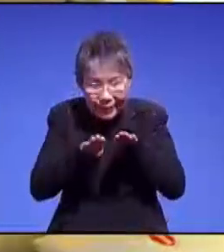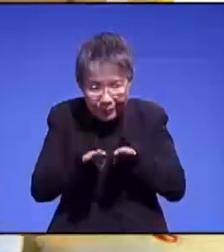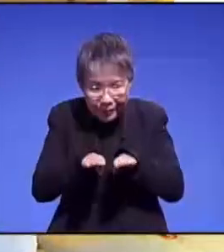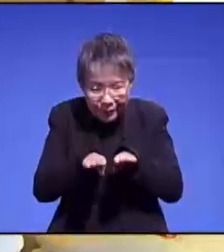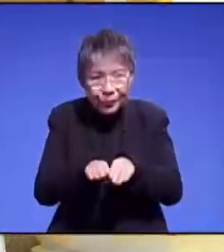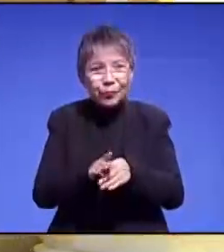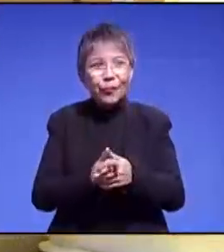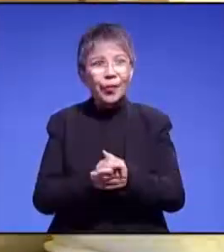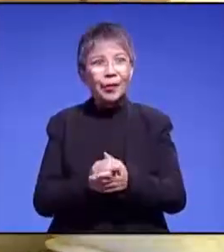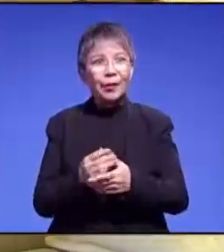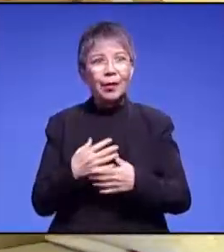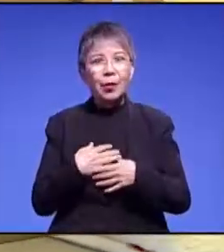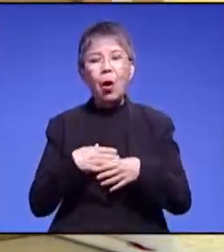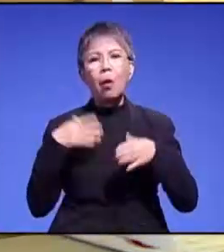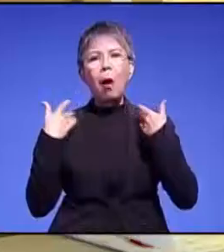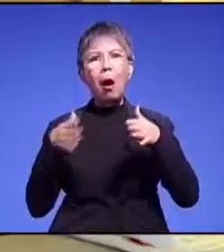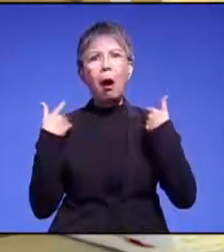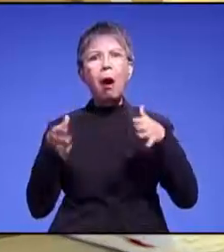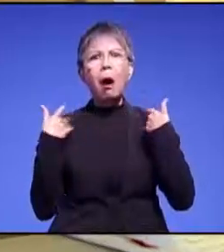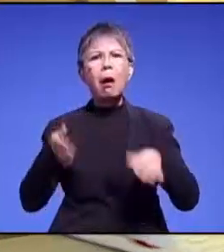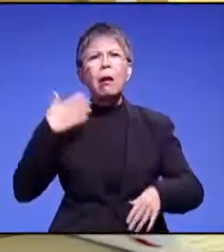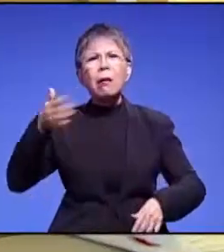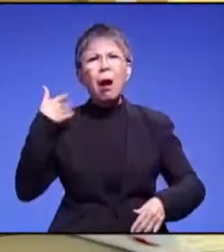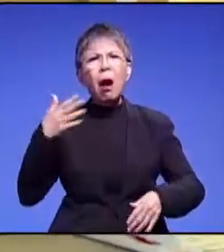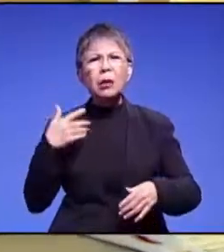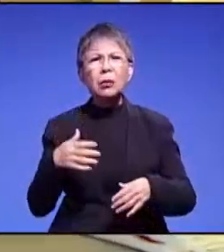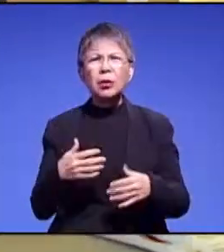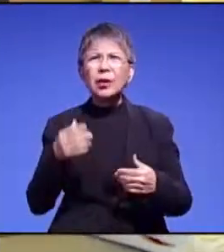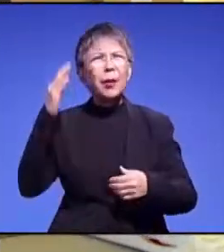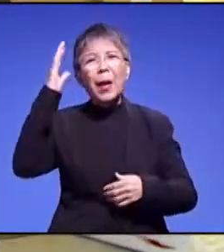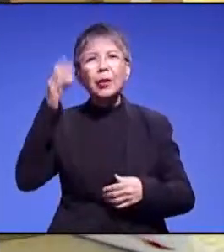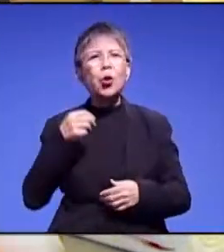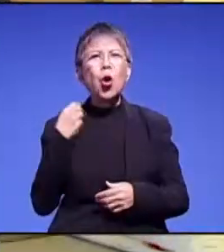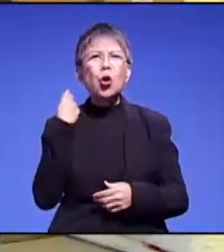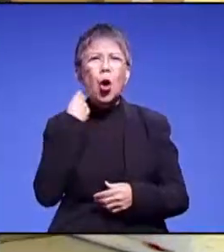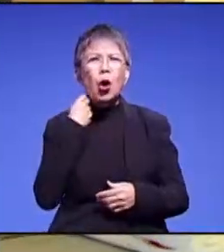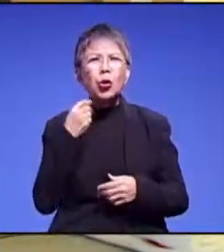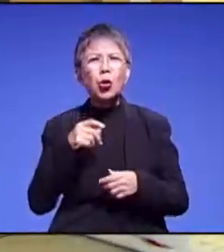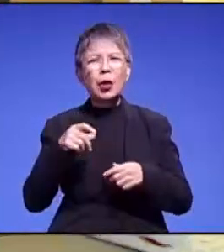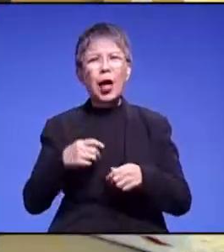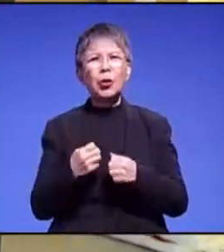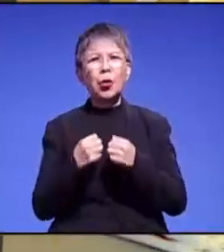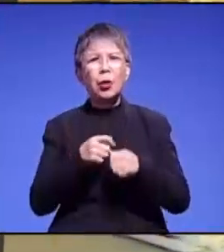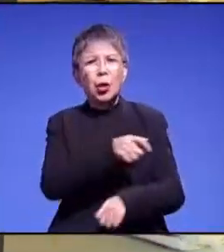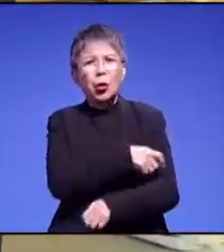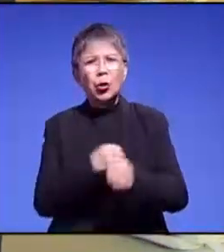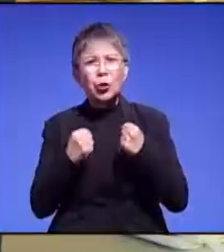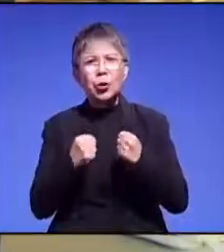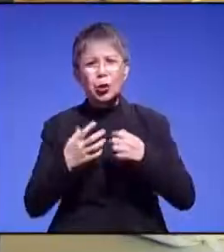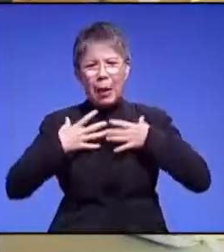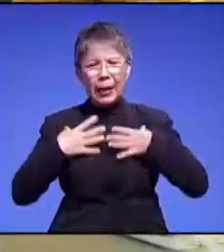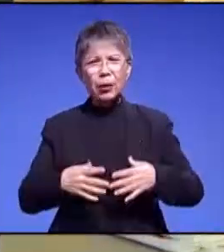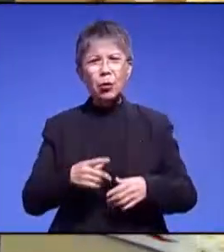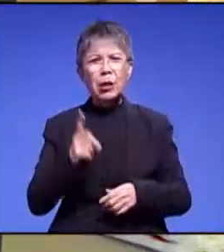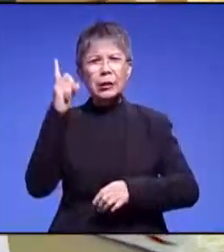Panas juga ya, nggak kebayang dokter yang pakai berjam-jam dalam satu kali bertugas, bahkan kadang masih salut